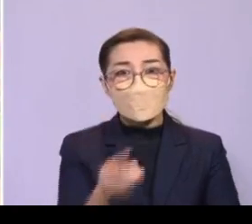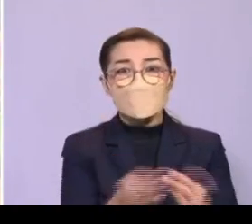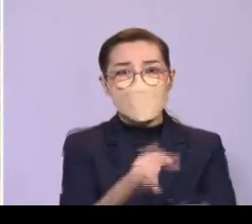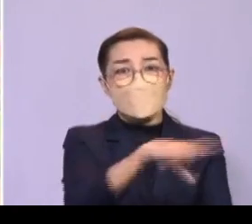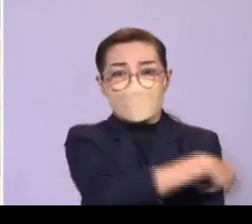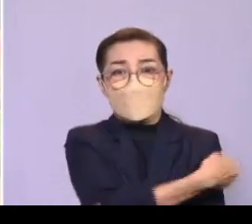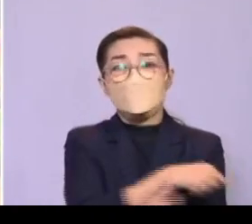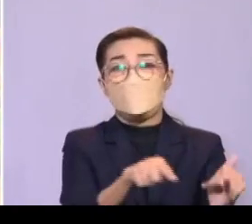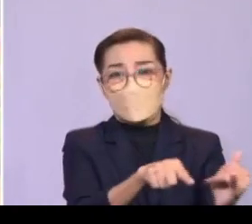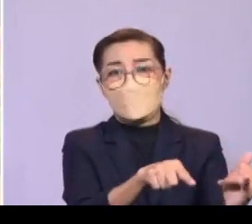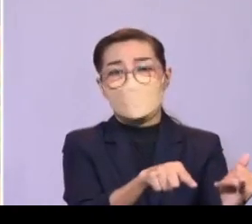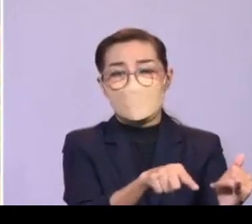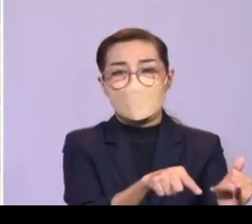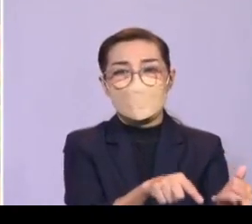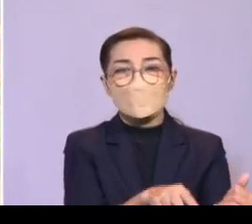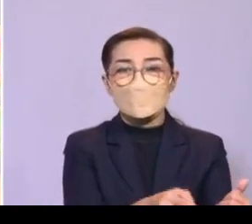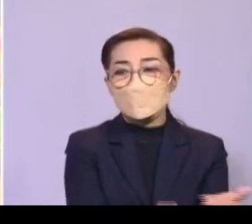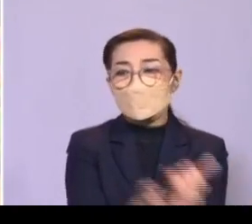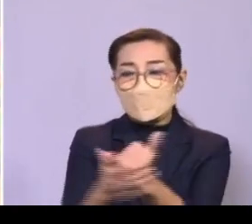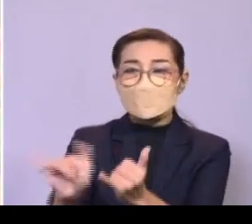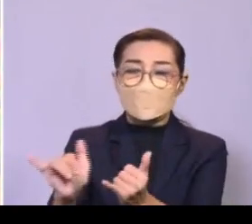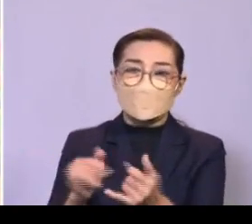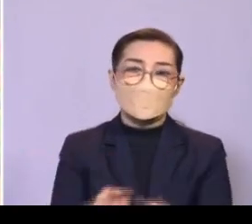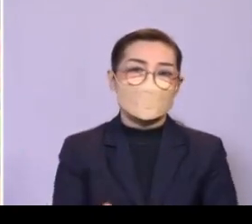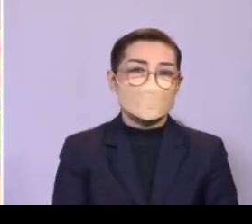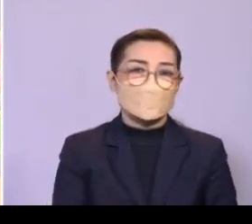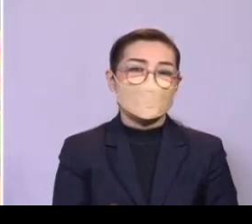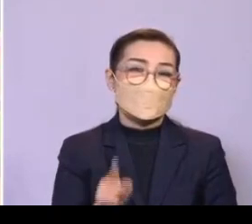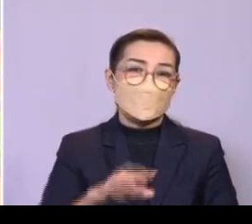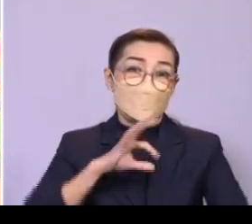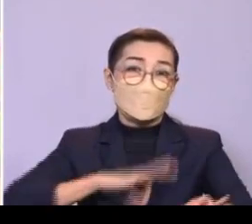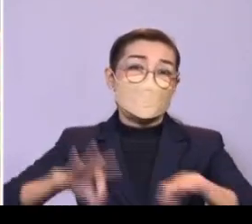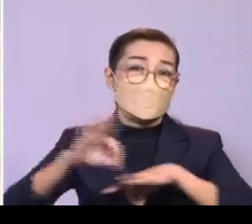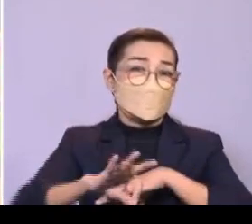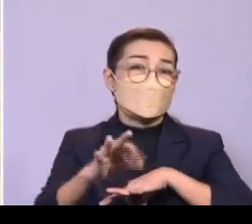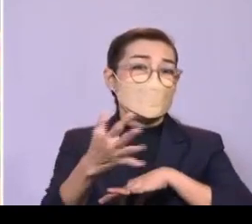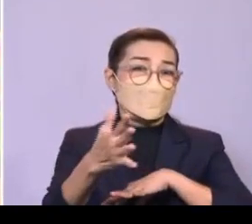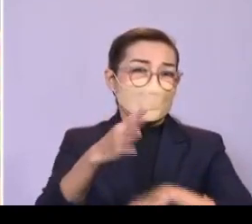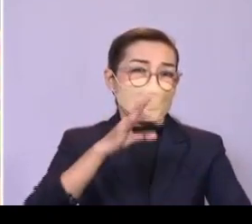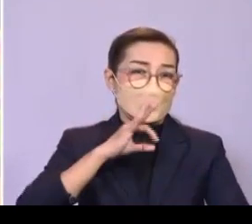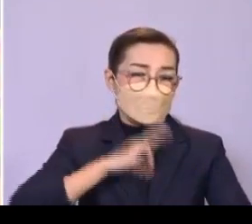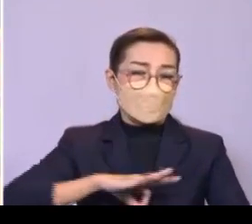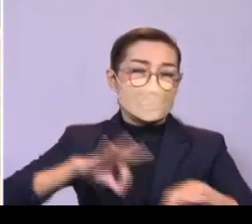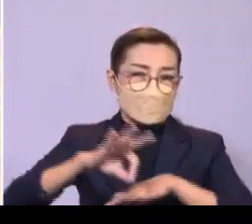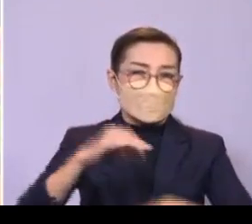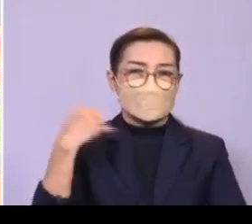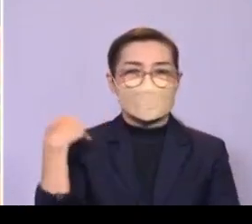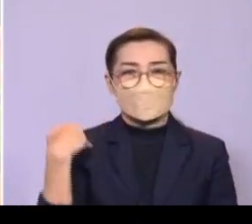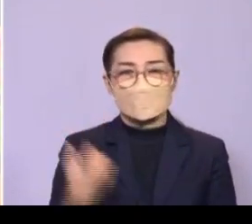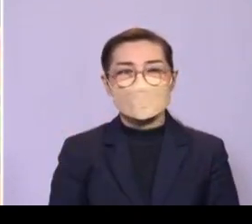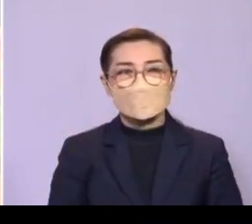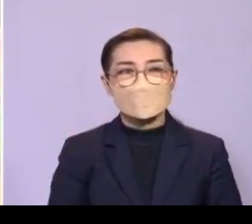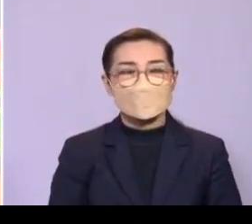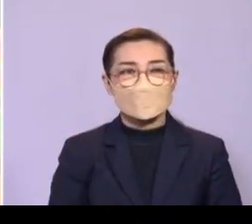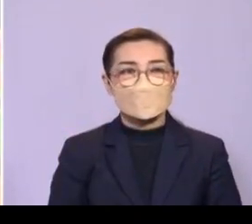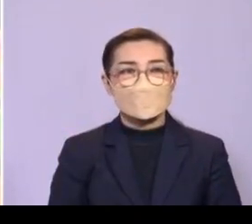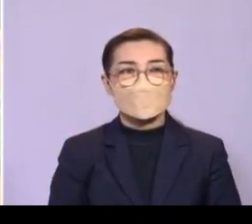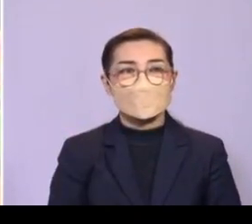ไม่กลับบ้านนะครับถ้าไม่ถูกใครก็ไม่รู้หรอกครับนะครับอย่างเคียงกันแบบนี้ครับ